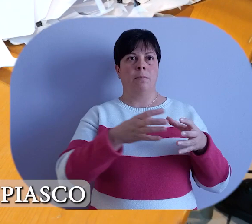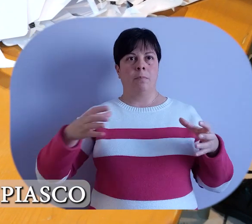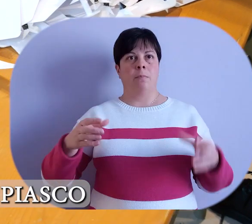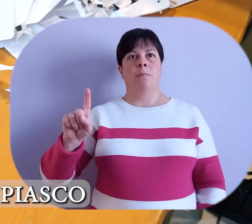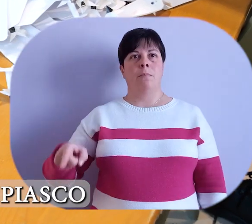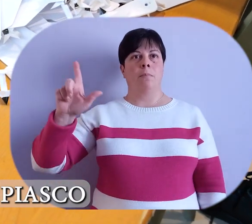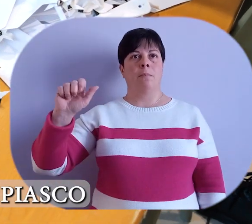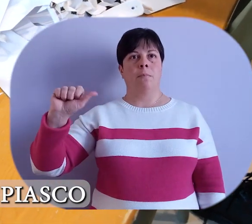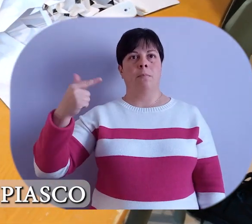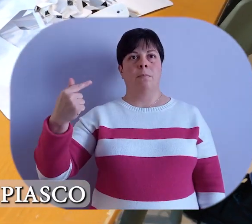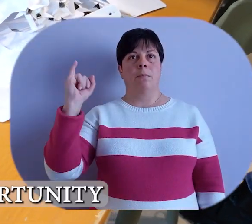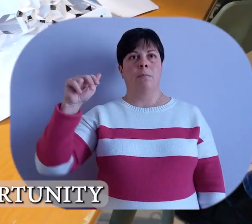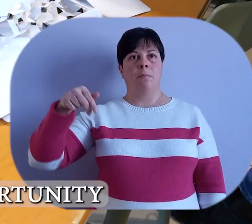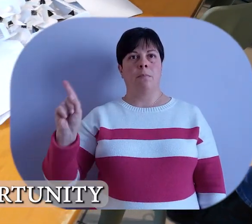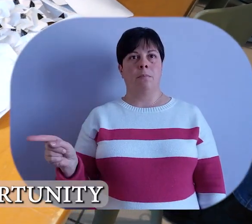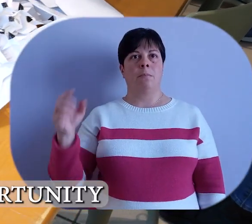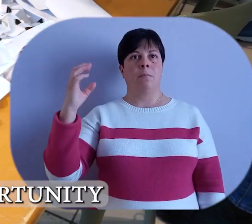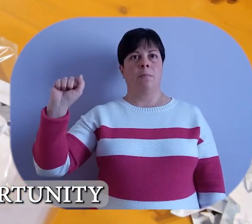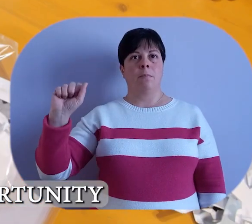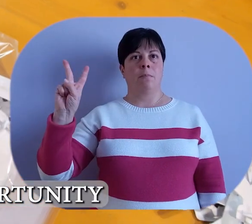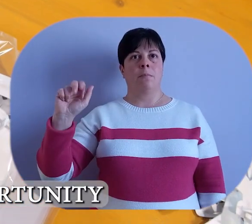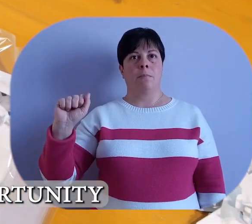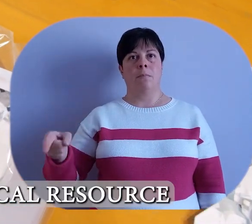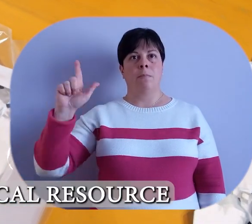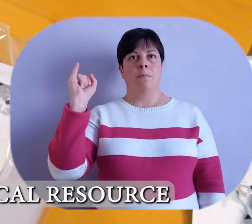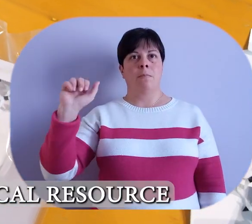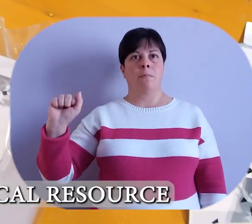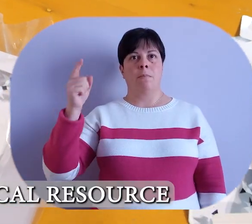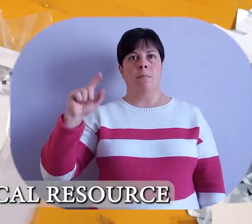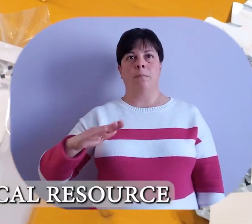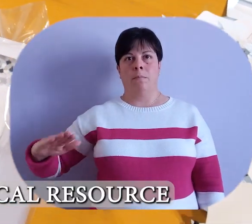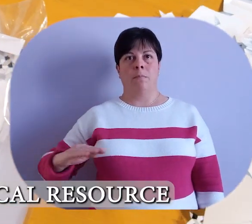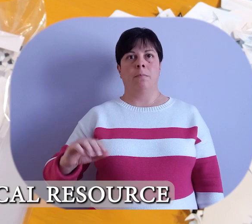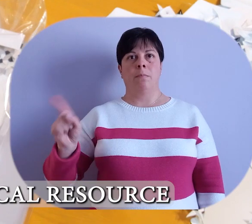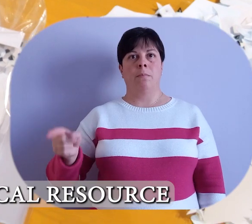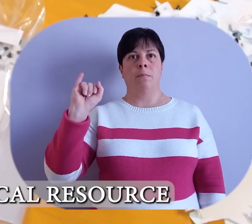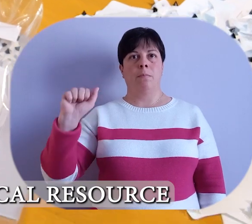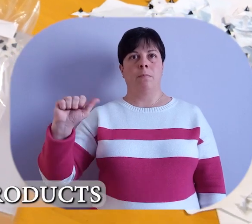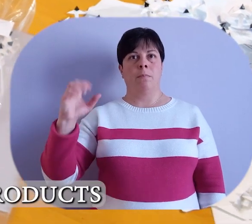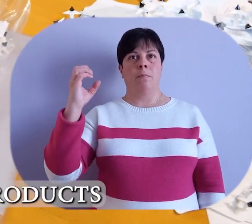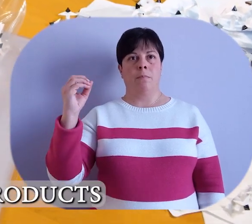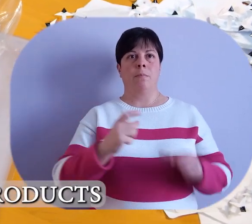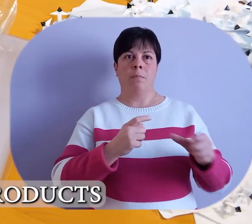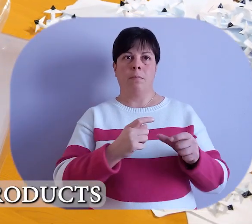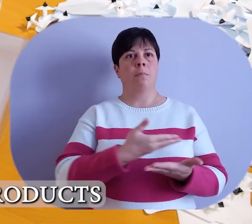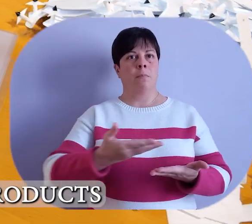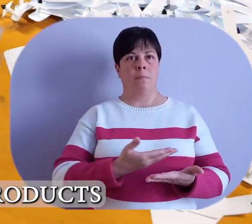Plastin Cavaglià di Piasco, che ci ha dato l'opportunità e diveniamo risorsa reciproca per